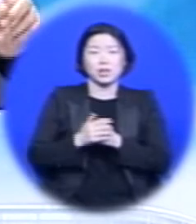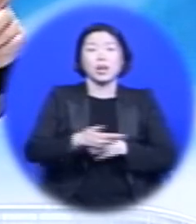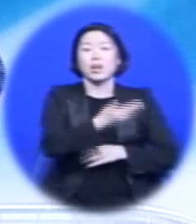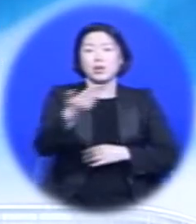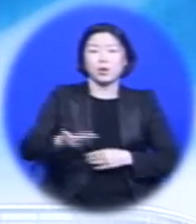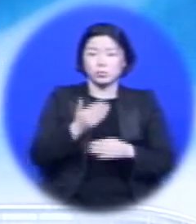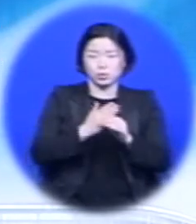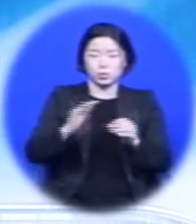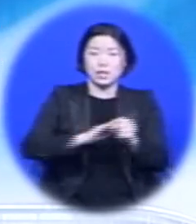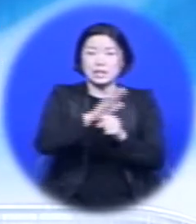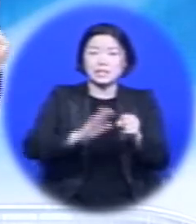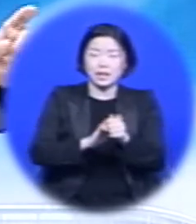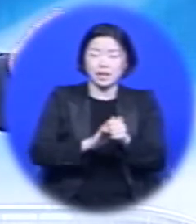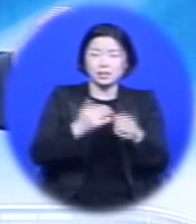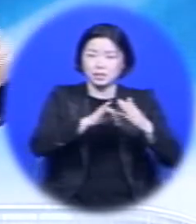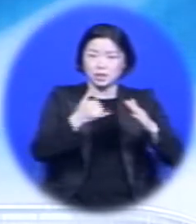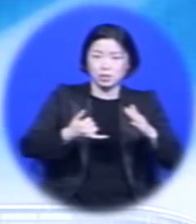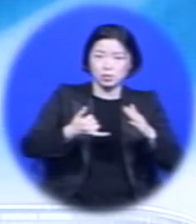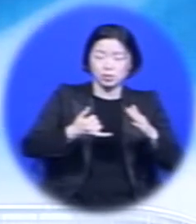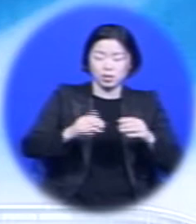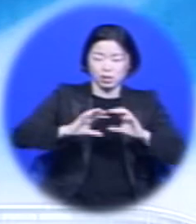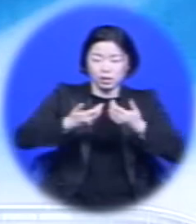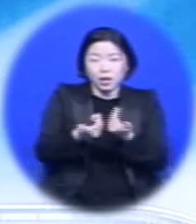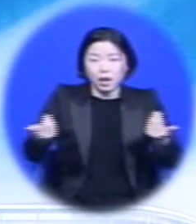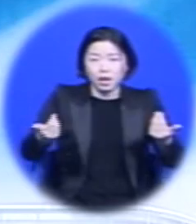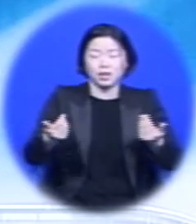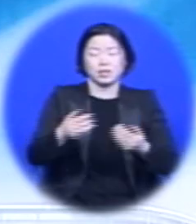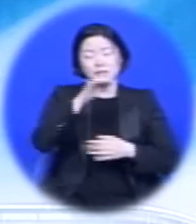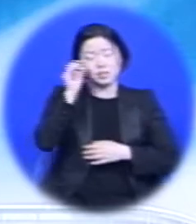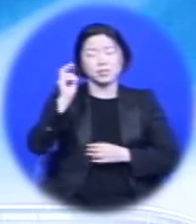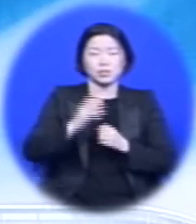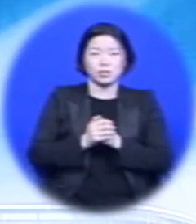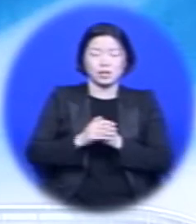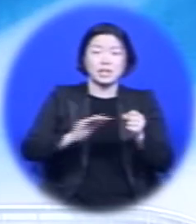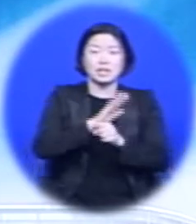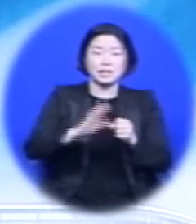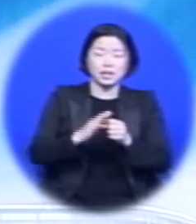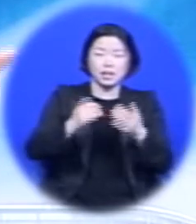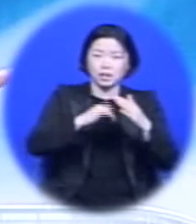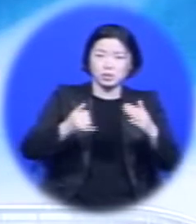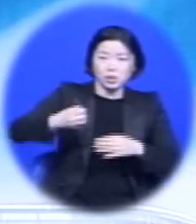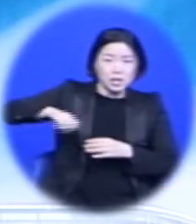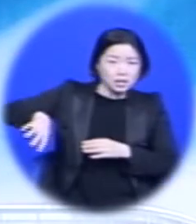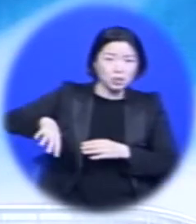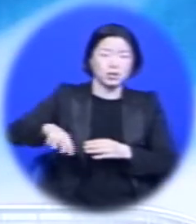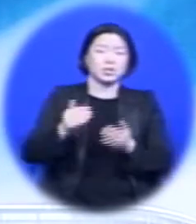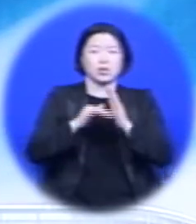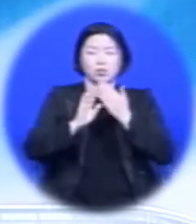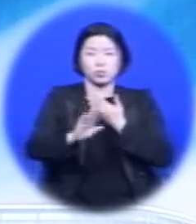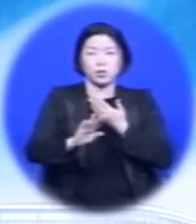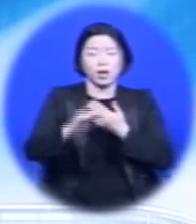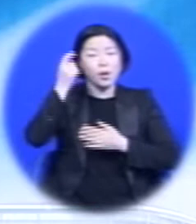여러분들 중에도 사랑하는 가족을 잃어버린 분들이 있으실 거예요. 사랑하는 가족, 가족을 잃어버리고 난 다음에